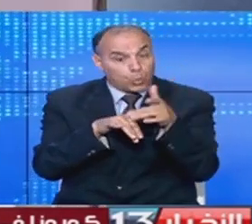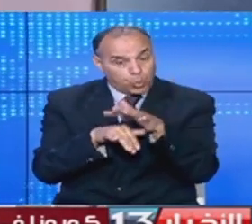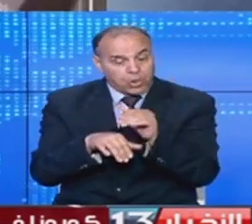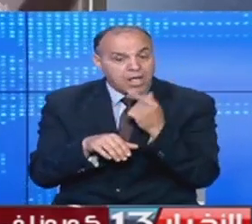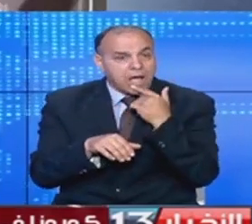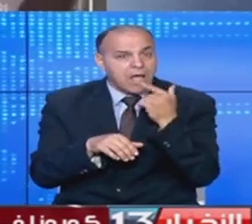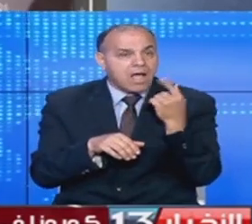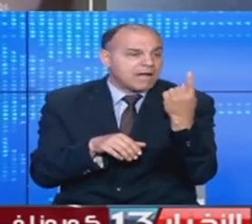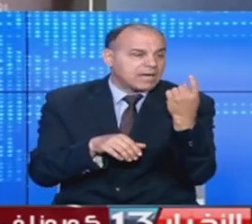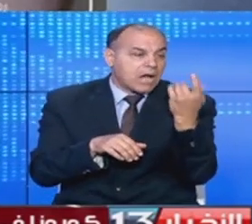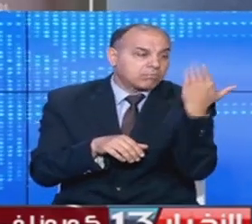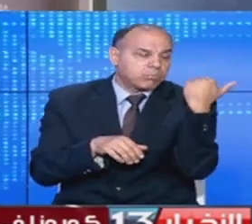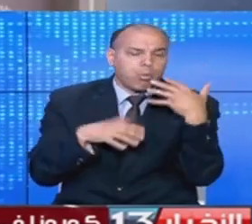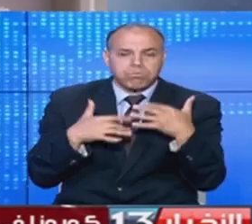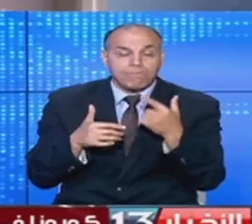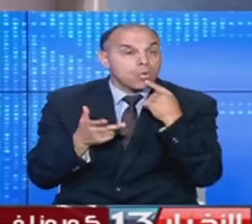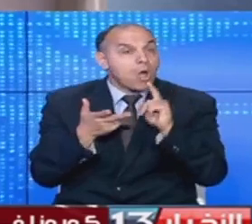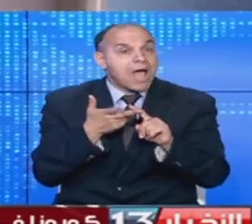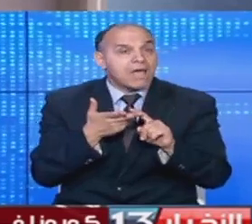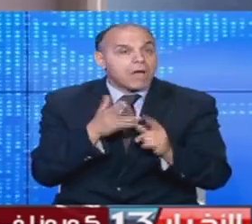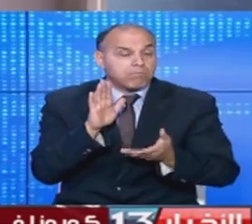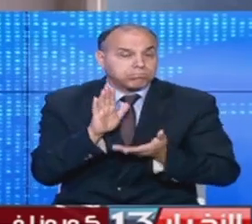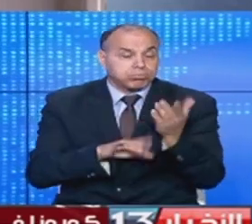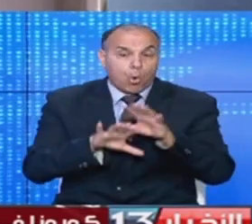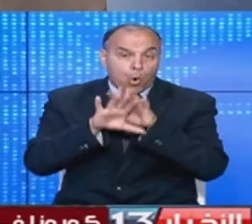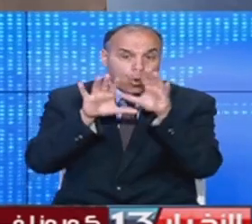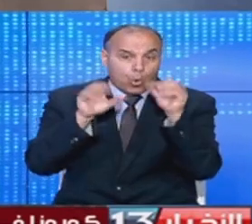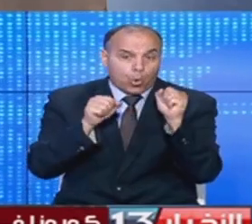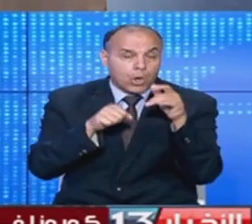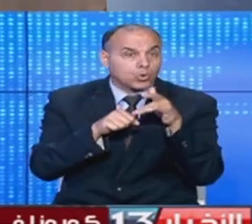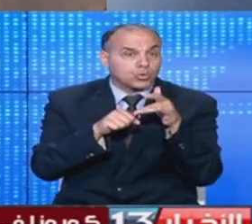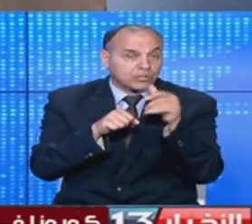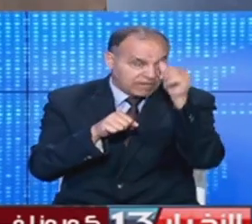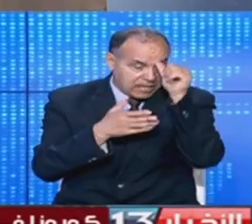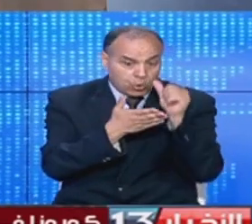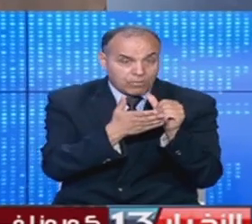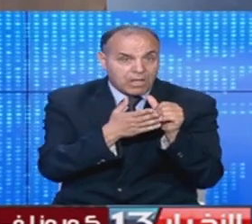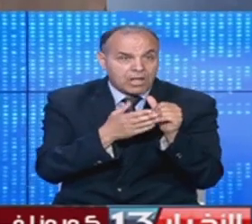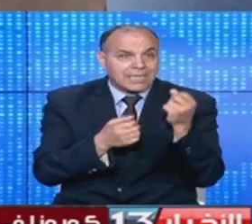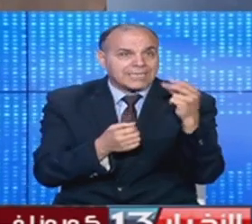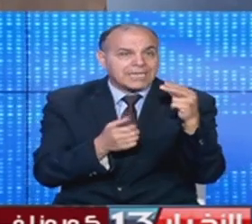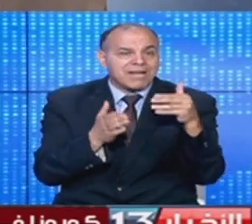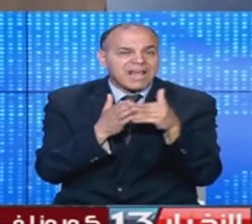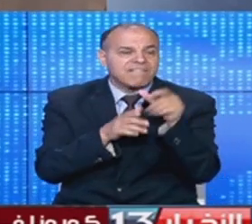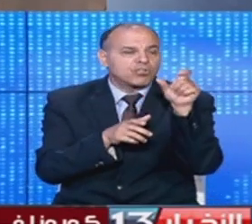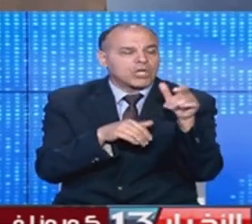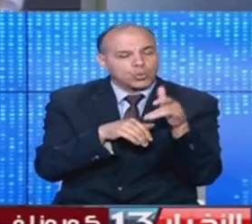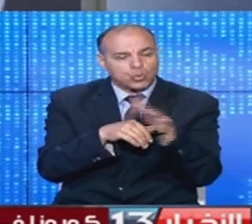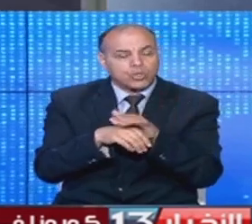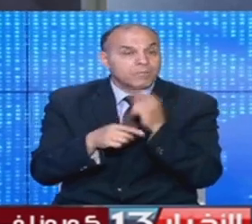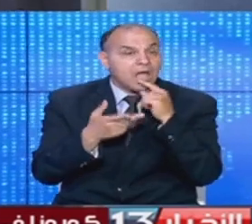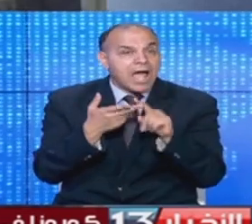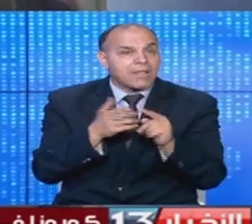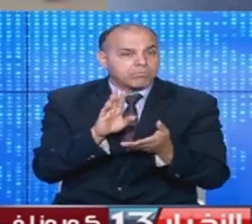في 24 ساعة الماضية ليناهز العدد الإجمالي للإصابات في البلاد 300,000 إصابة.